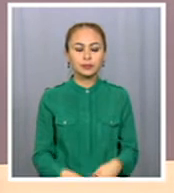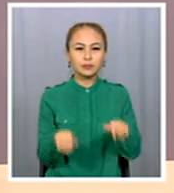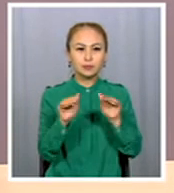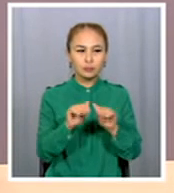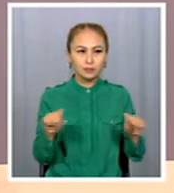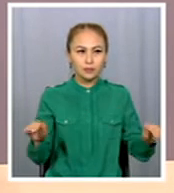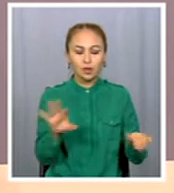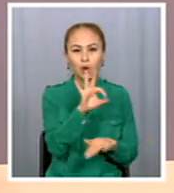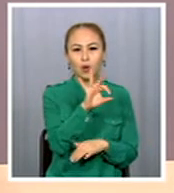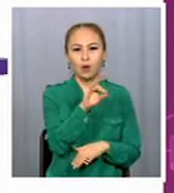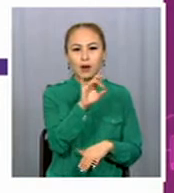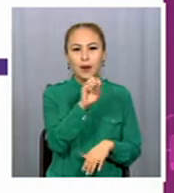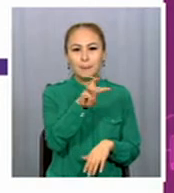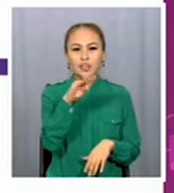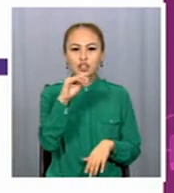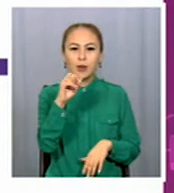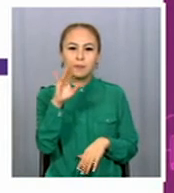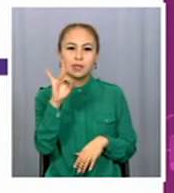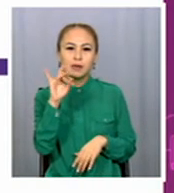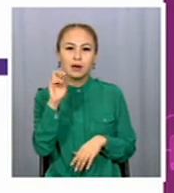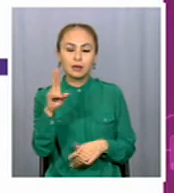орам жапырақ қайда өседі?